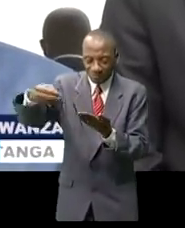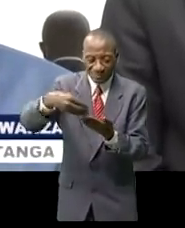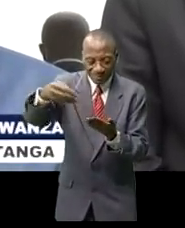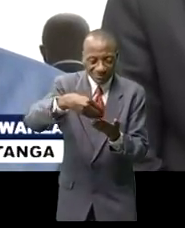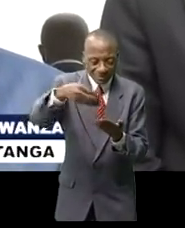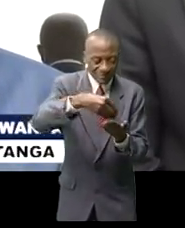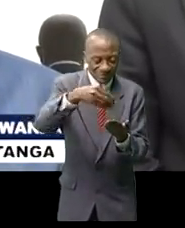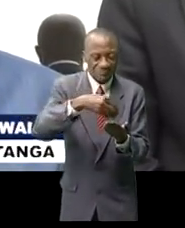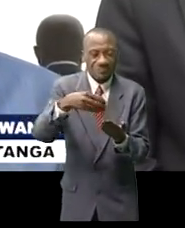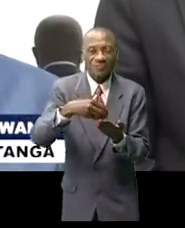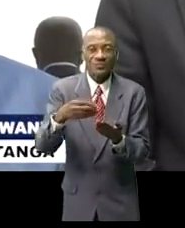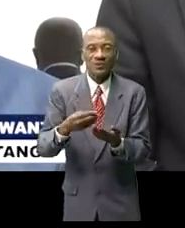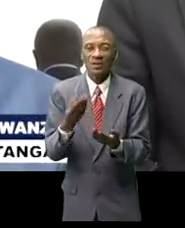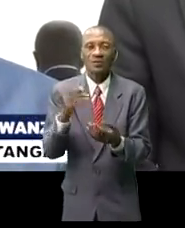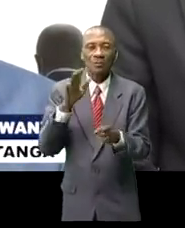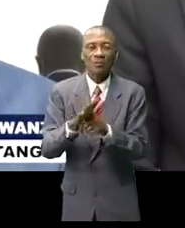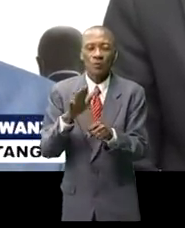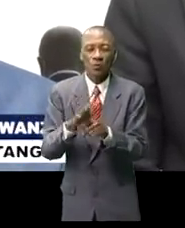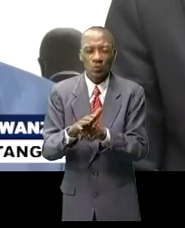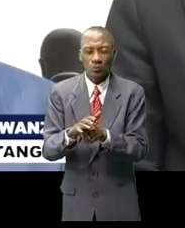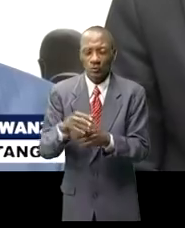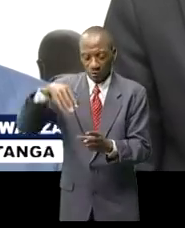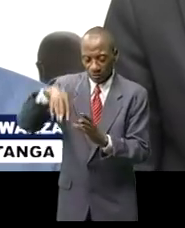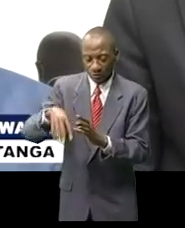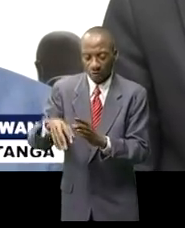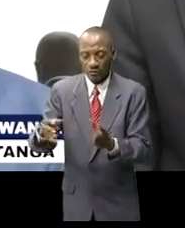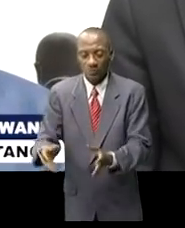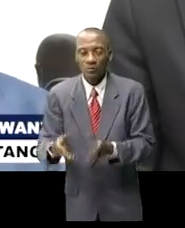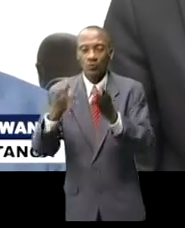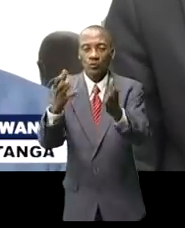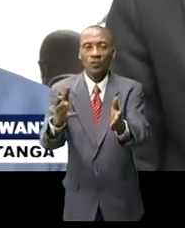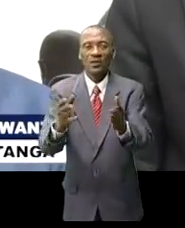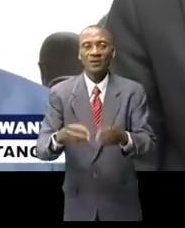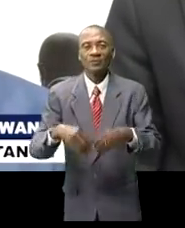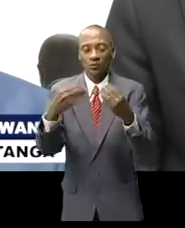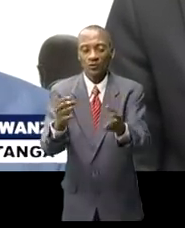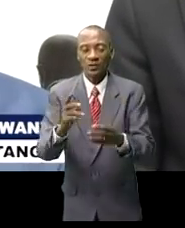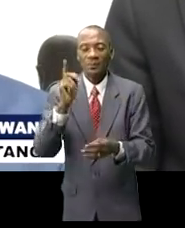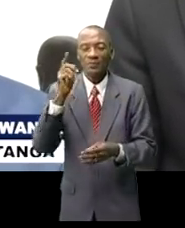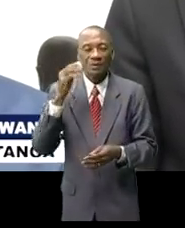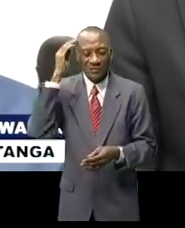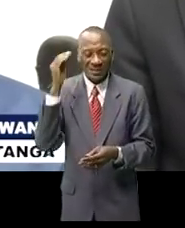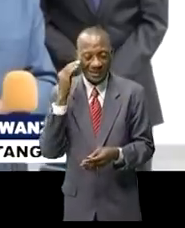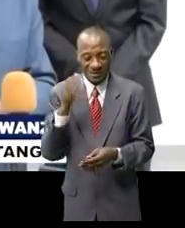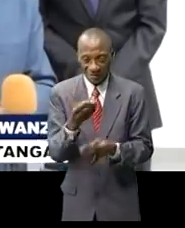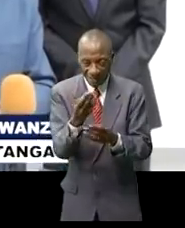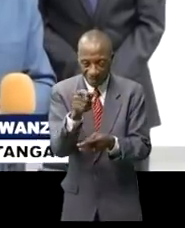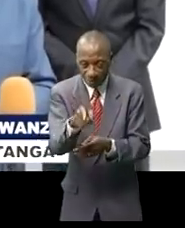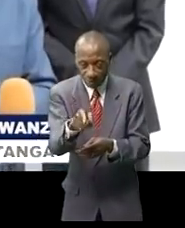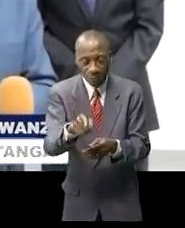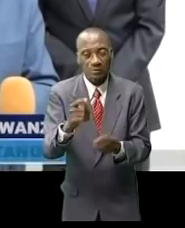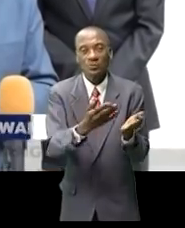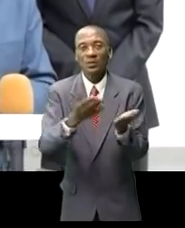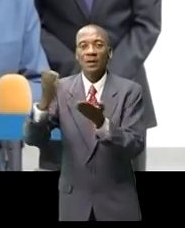Lubumbashi, il a lancé un appel à la solidarité avec nos frères du